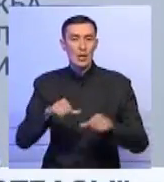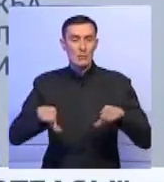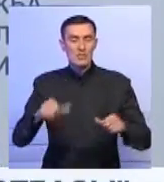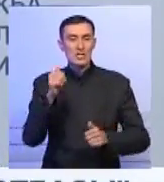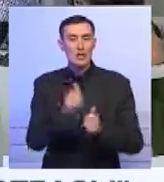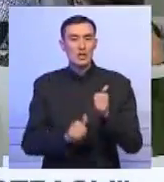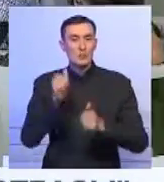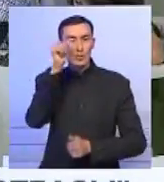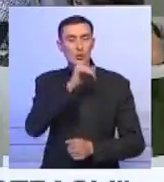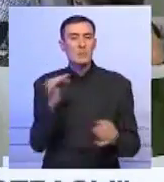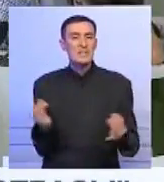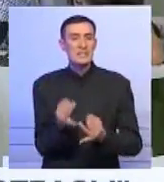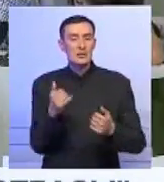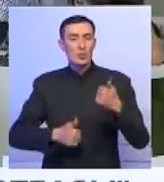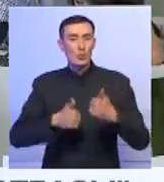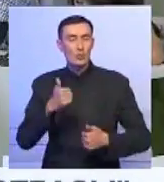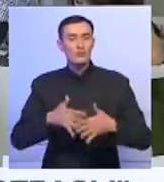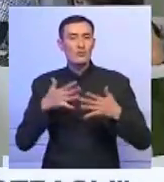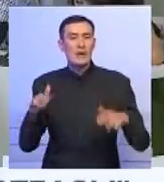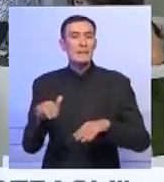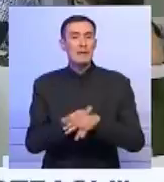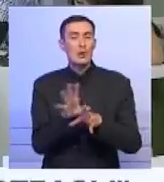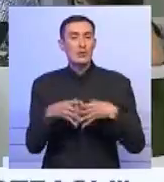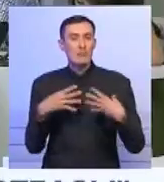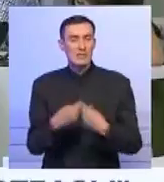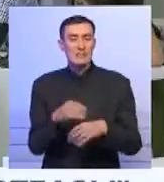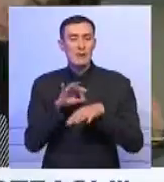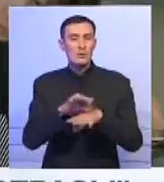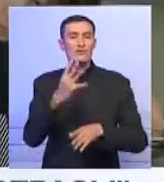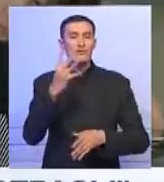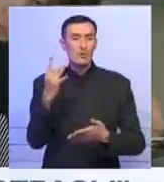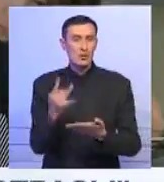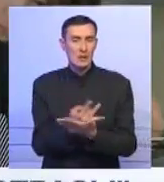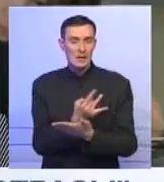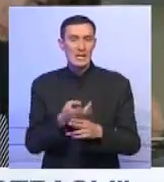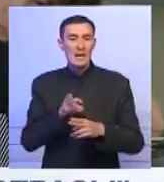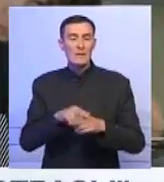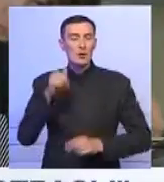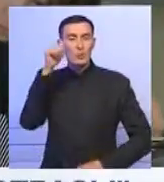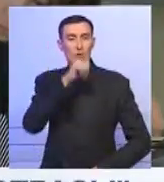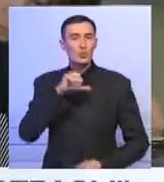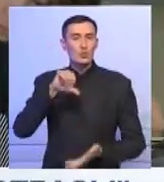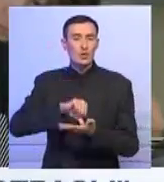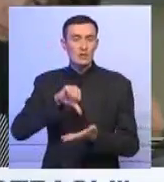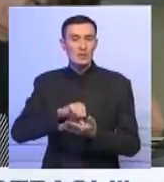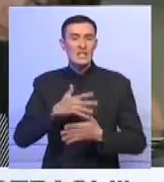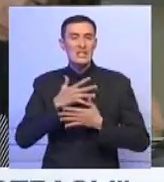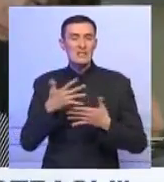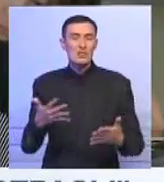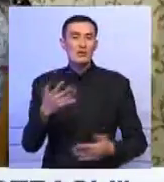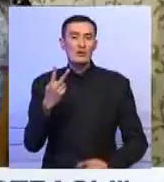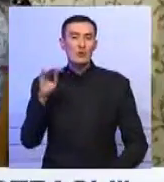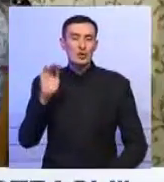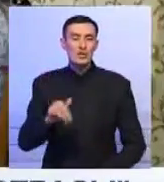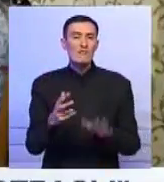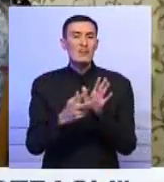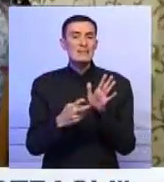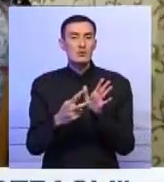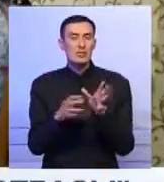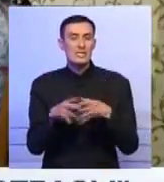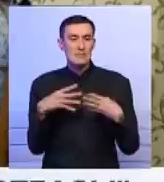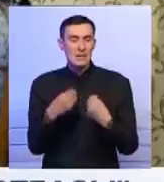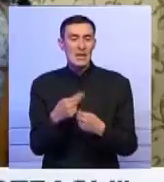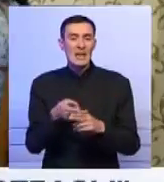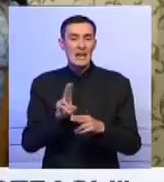с каждым годом интерес к конкурсу растет. «Мерили отбасы» проходит уже в четвертый раз. В этом году в нем приняли участие свыше 2800 семей.